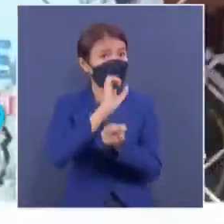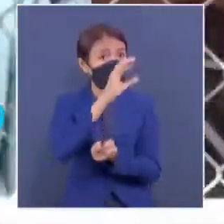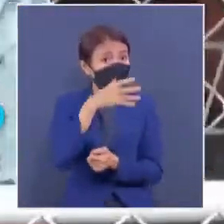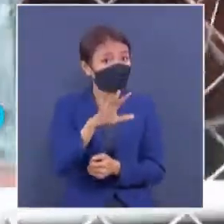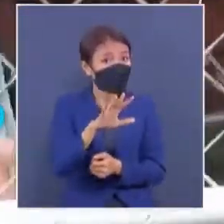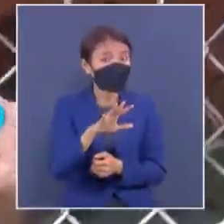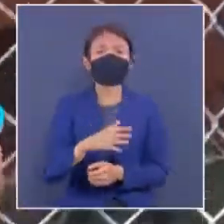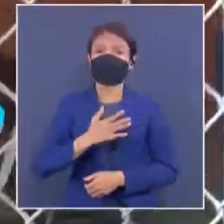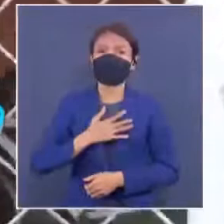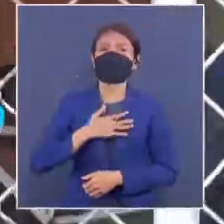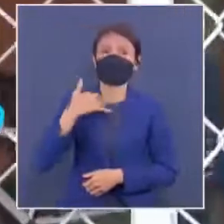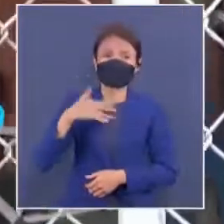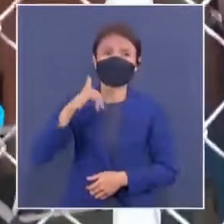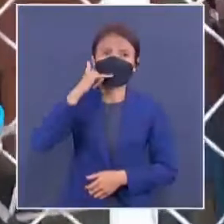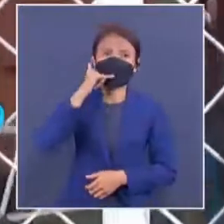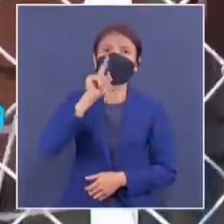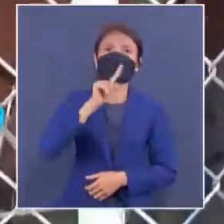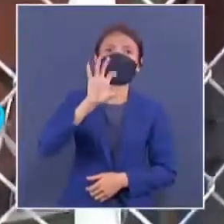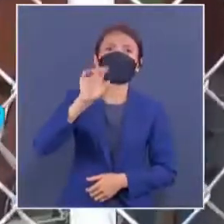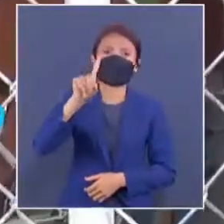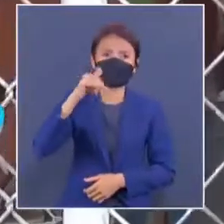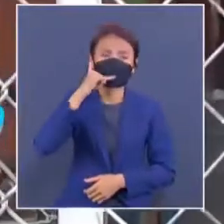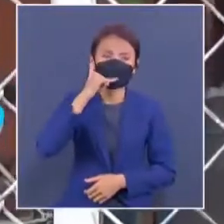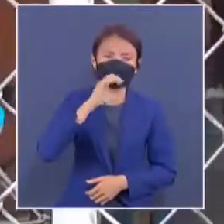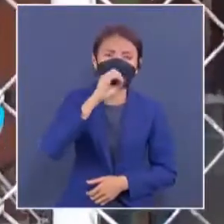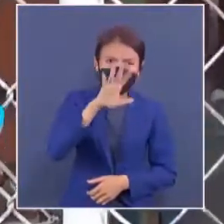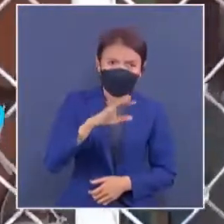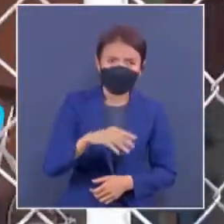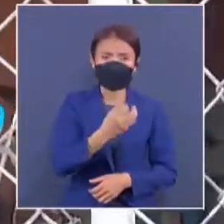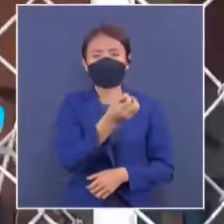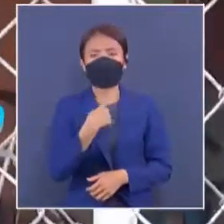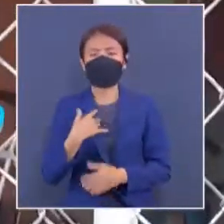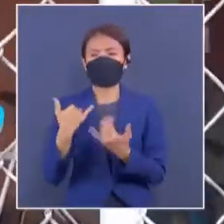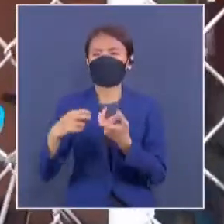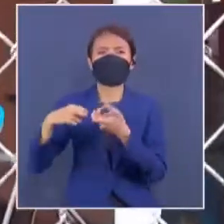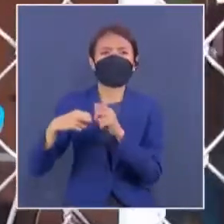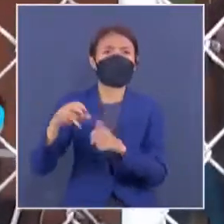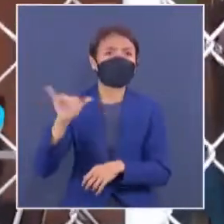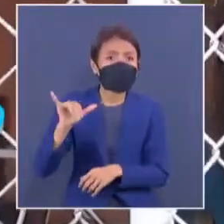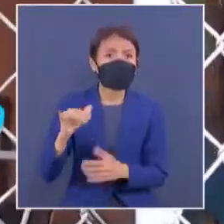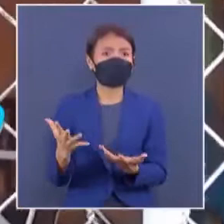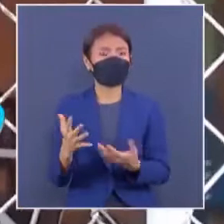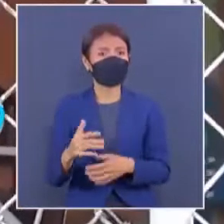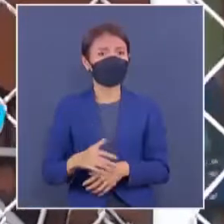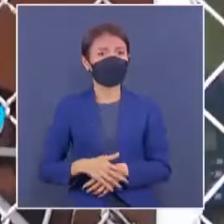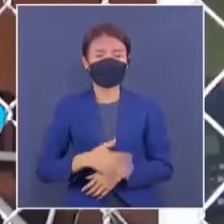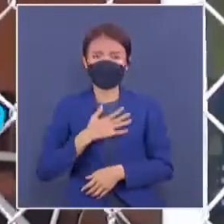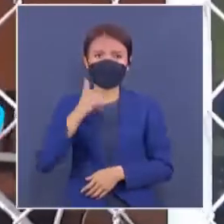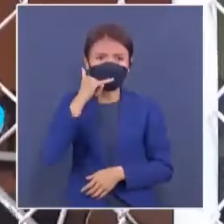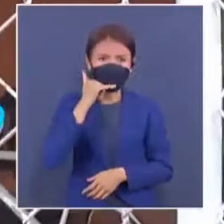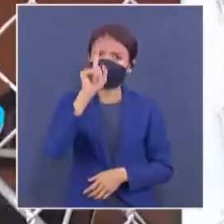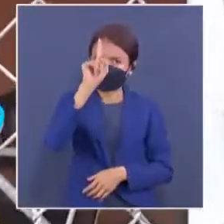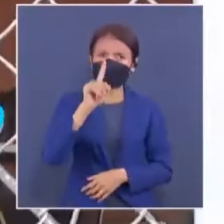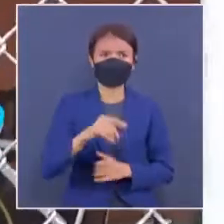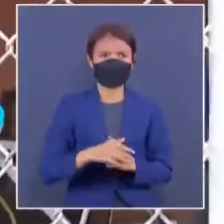งเบอร์ว่าร้องคือมันมีเรื่องตอนนี้ยังไม่ได้เตือนผมก็ไม่ยังไง โทรไปกี่ครั้งแล้วครับ ครั้งเดียวครับก็